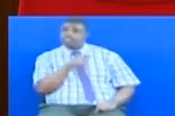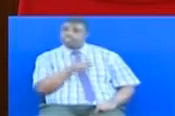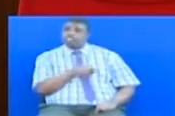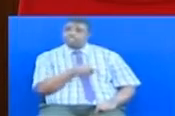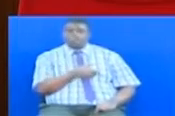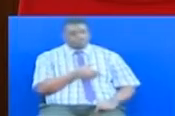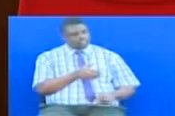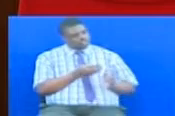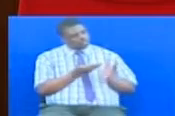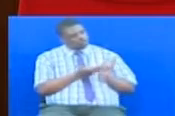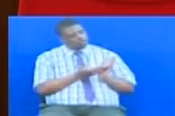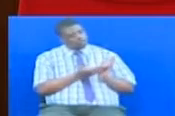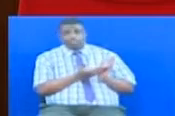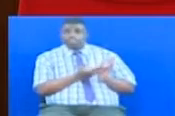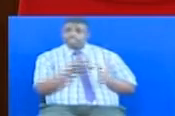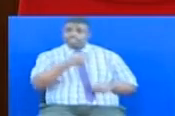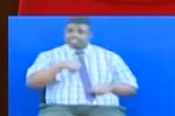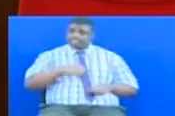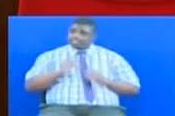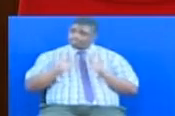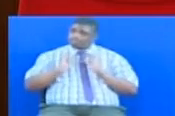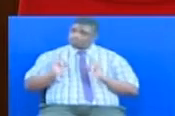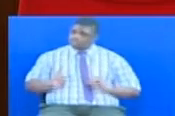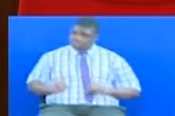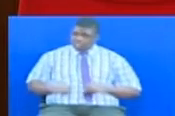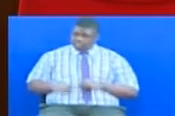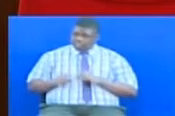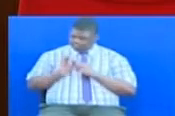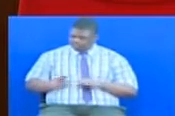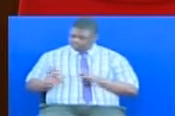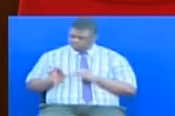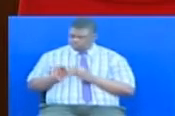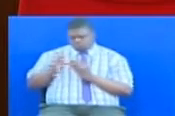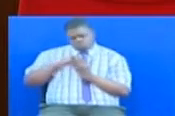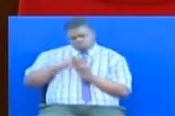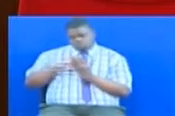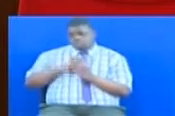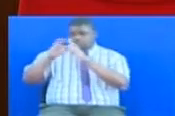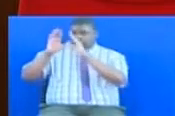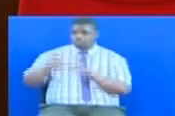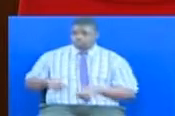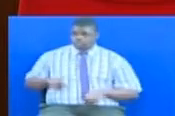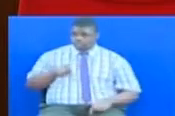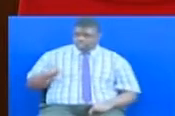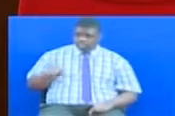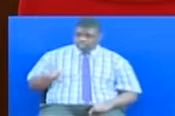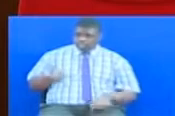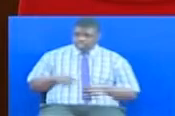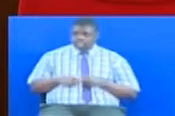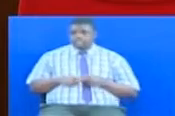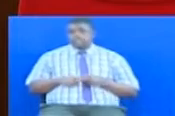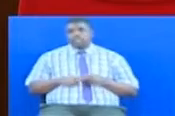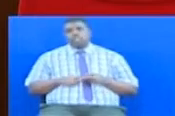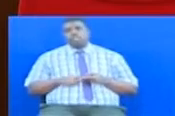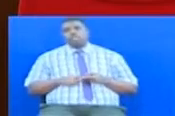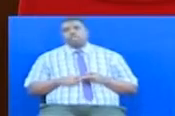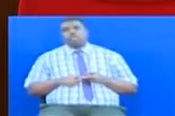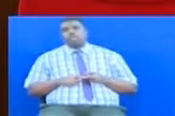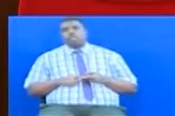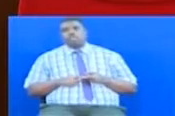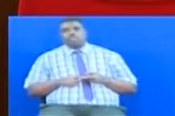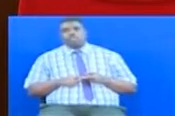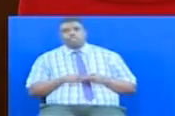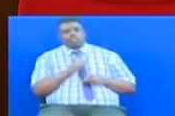wabunge, kwa sababu sisi ni madiwani, ni vizuri tukazisoma hizi ripoti pia za ufanisi, ili ushiriki wetu kwenye mabaraza ya madiwani